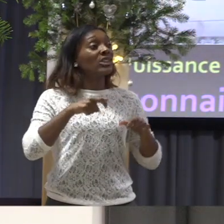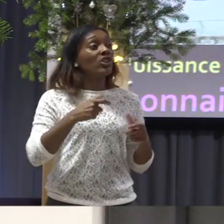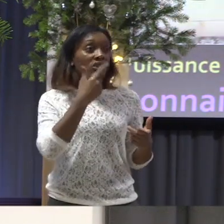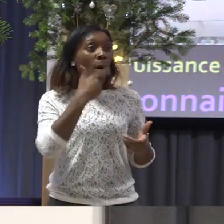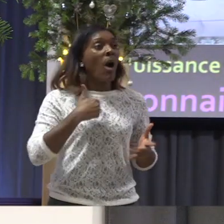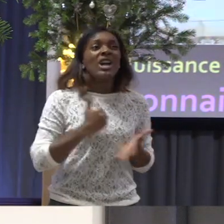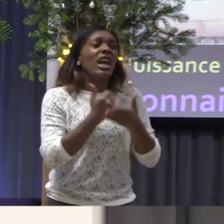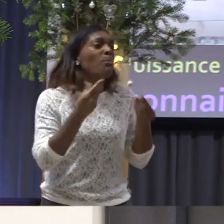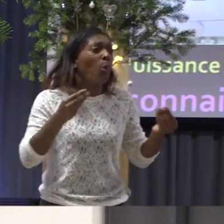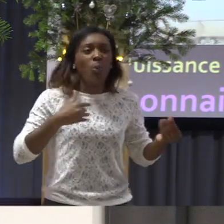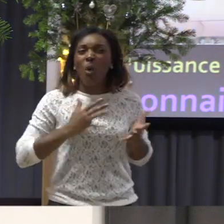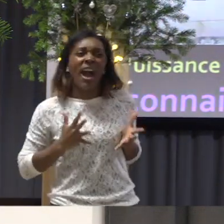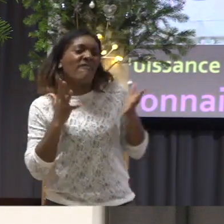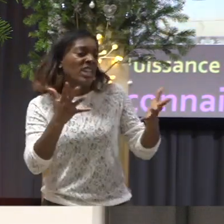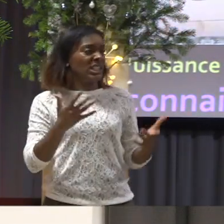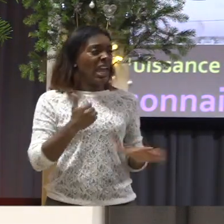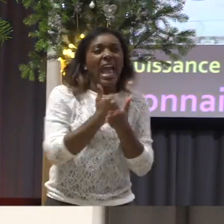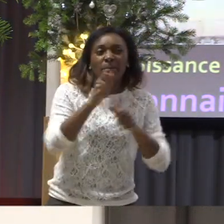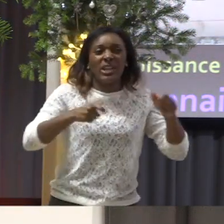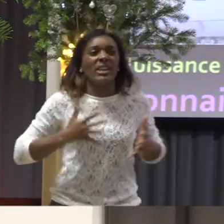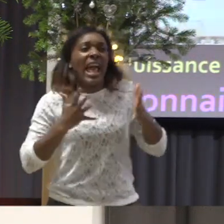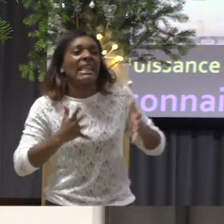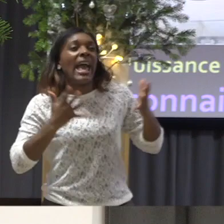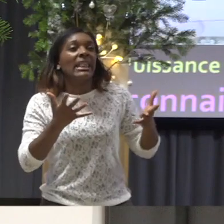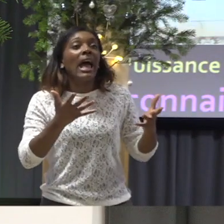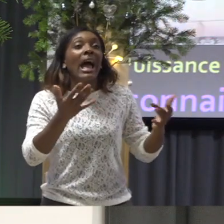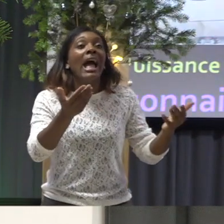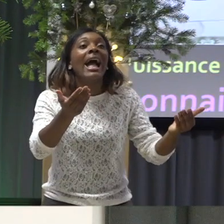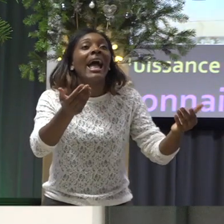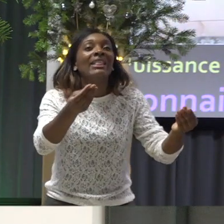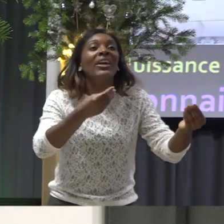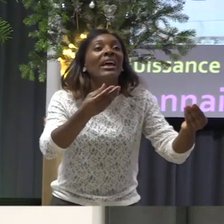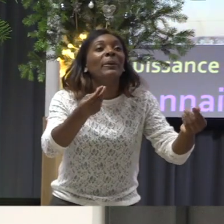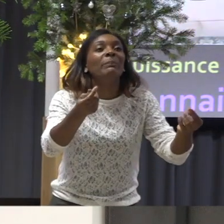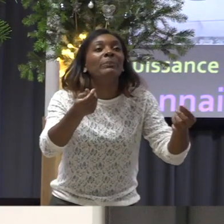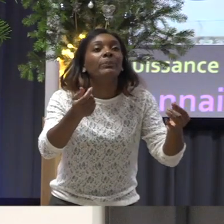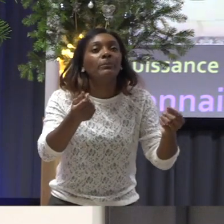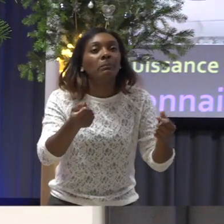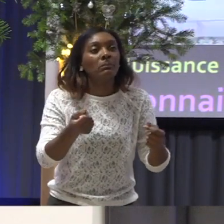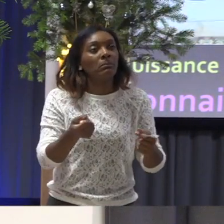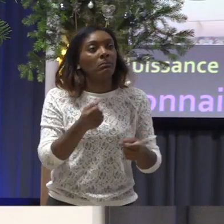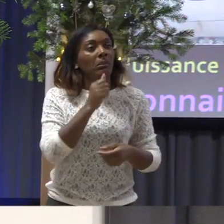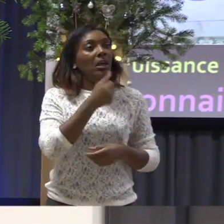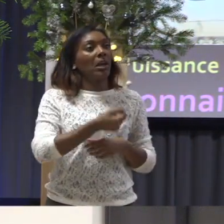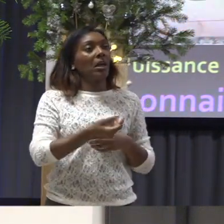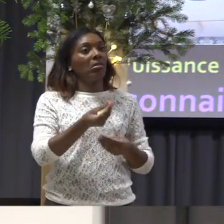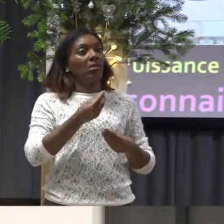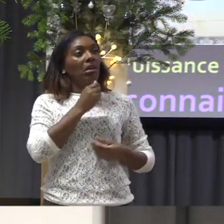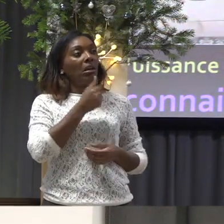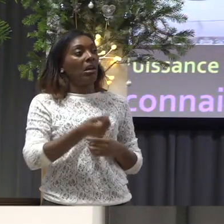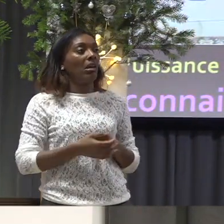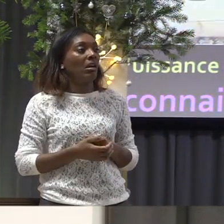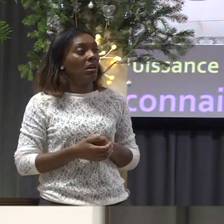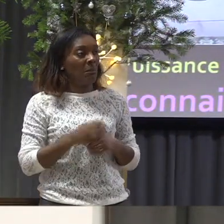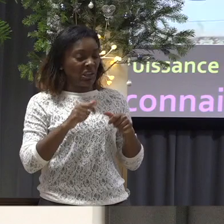on soutient, on fortifie, et puis en retour, ce qui nous est renvoyé, c'est autre chose. Et c'est vrai que c'est là